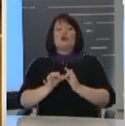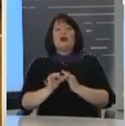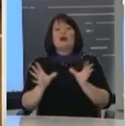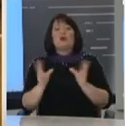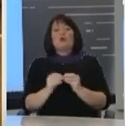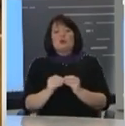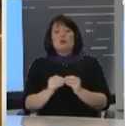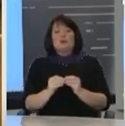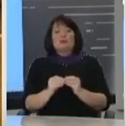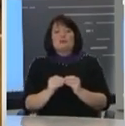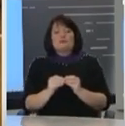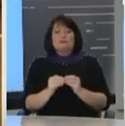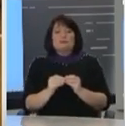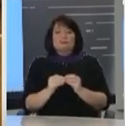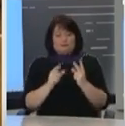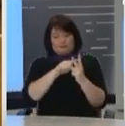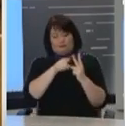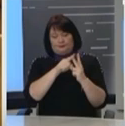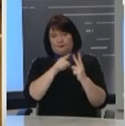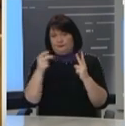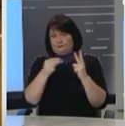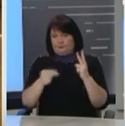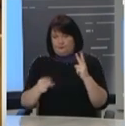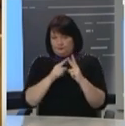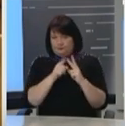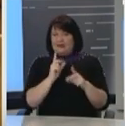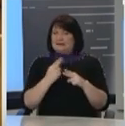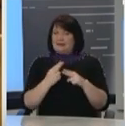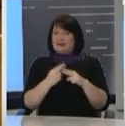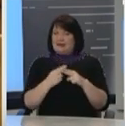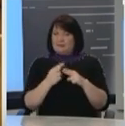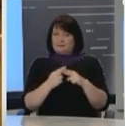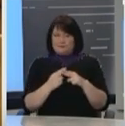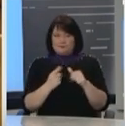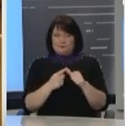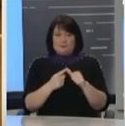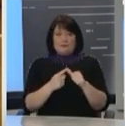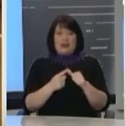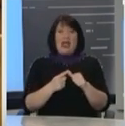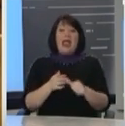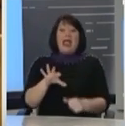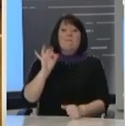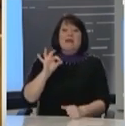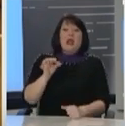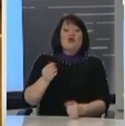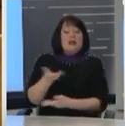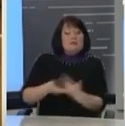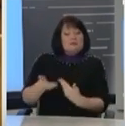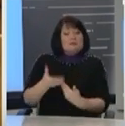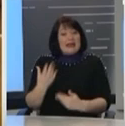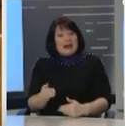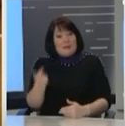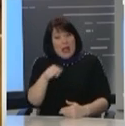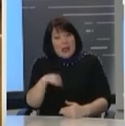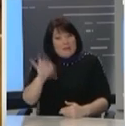κυρίως συναρτήσει δύο παραγόντων. Των εναλλακτικών επιλογών που είχαμε στην δεδομένη στιγμή